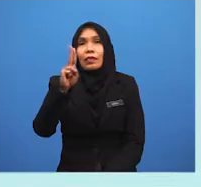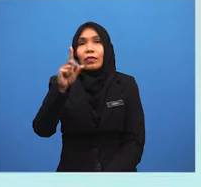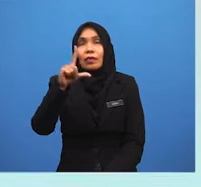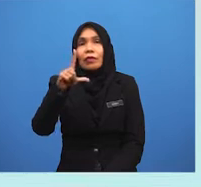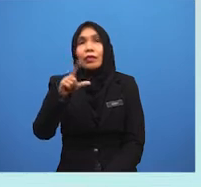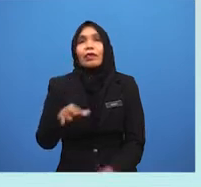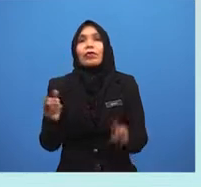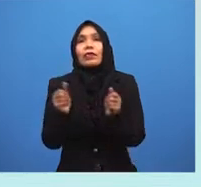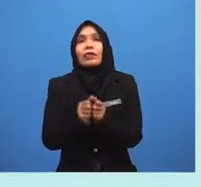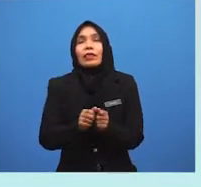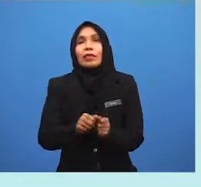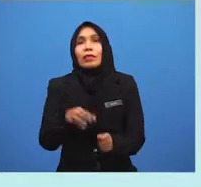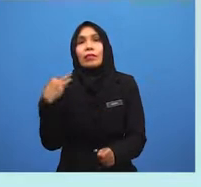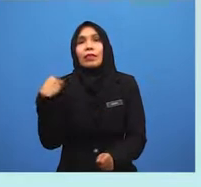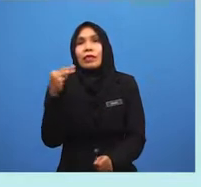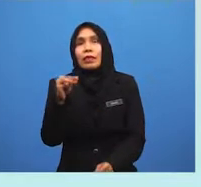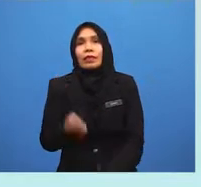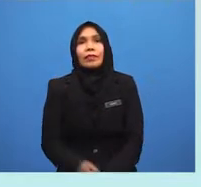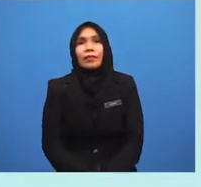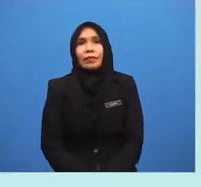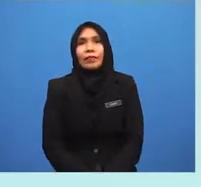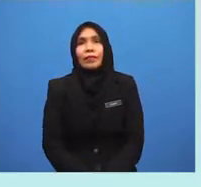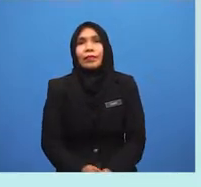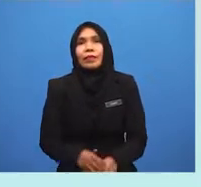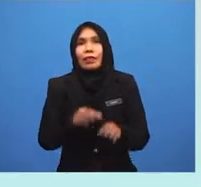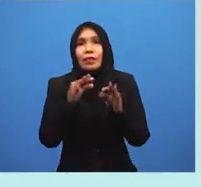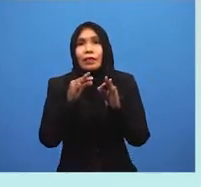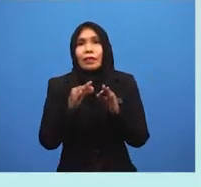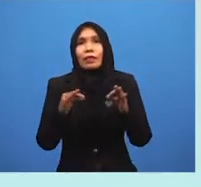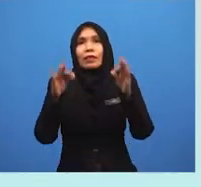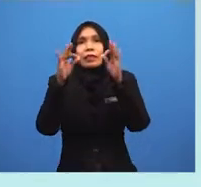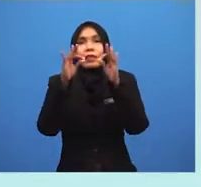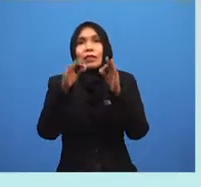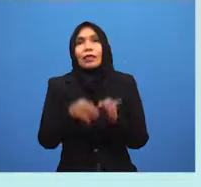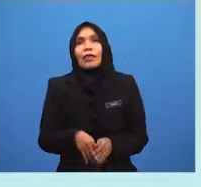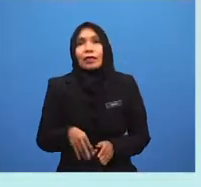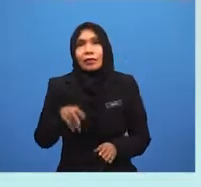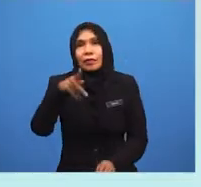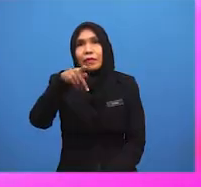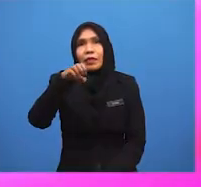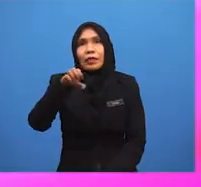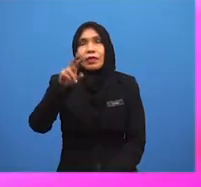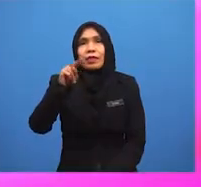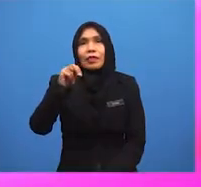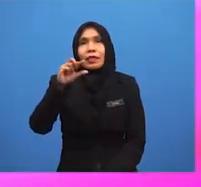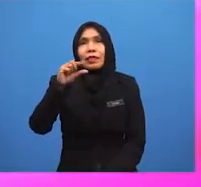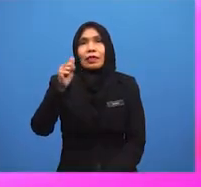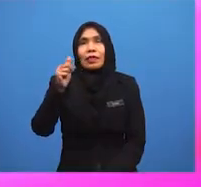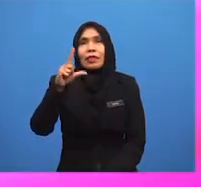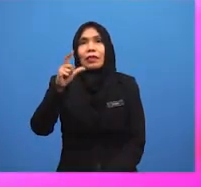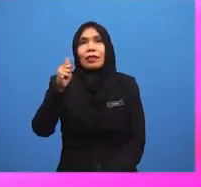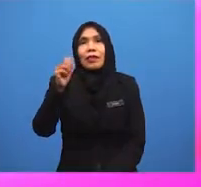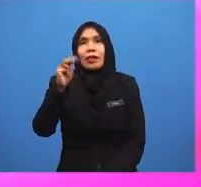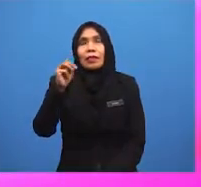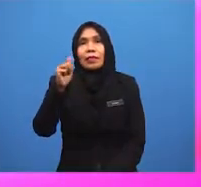Murid-murid, ceritakan pengalaman menyayangi masyarakat yang teristimewa. Kongsikan